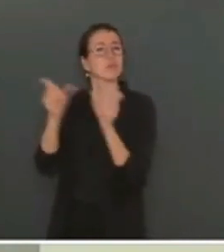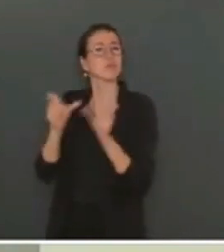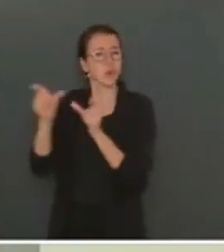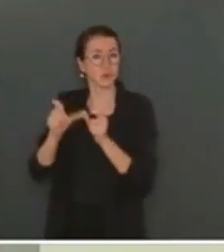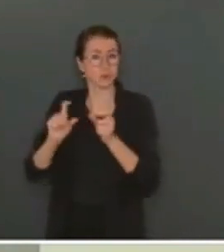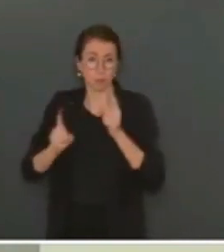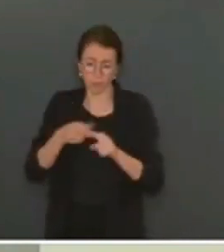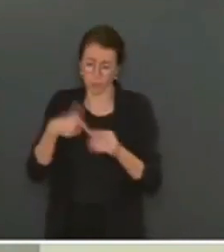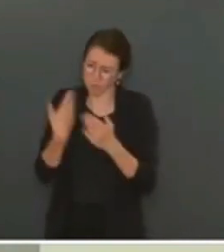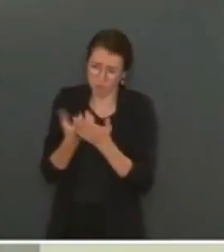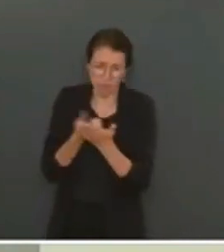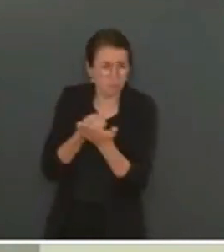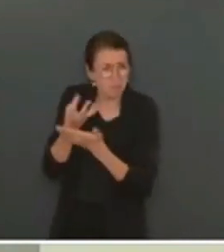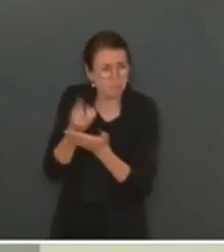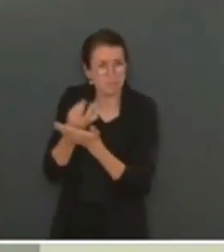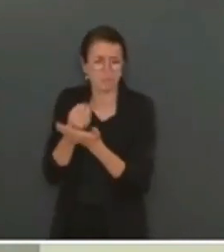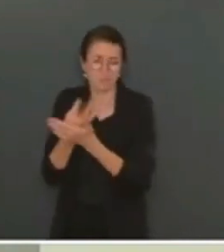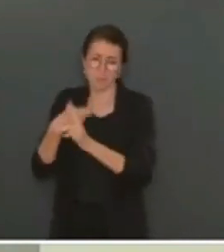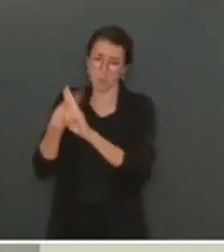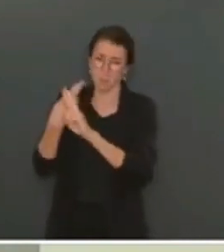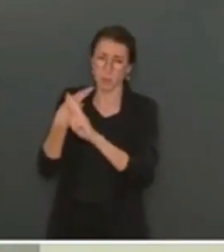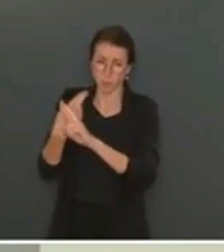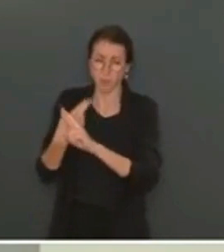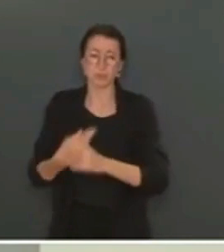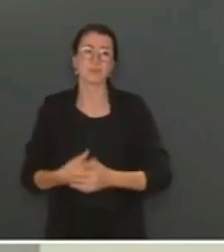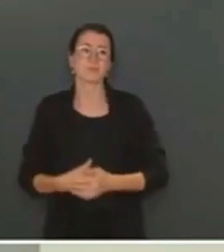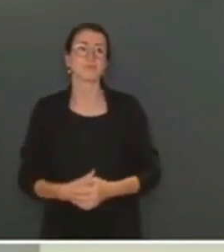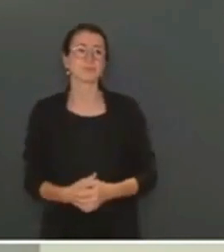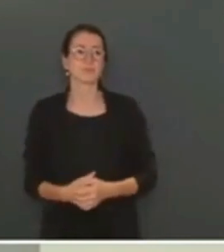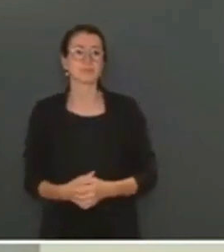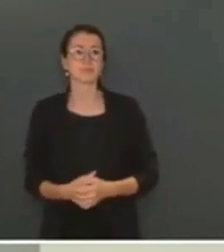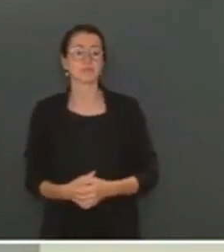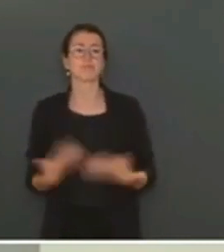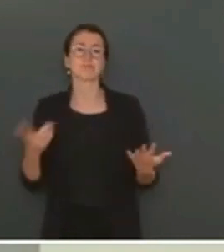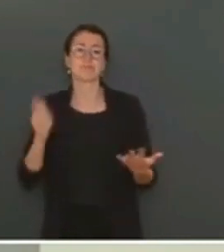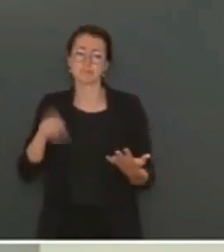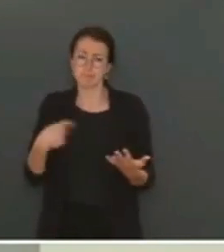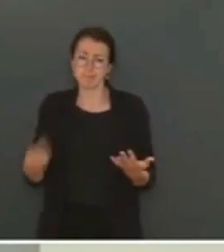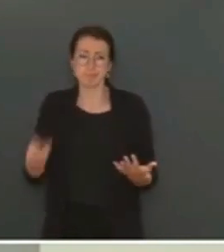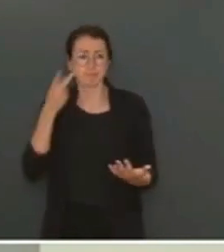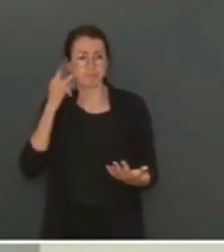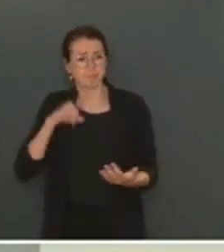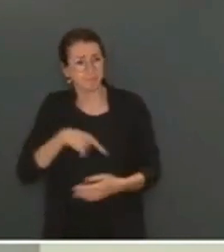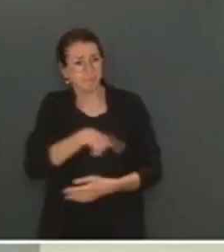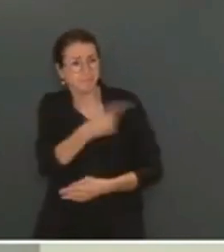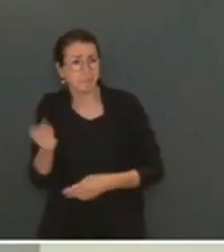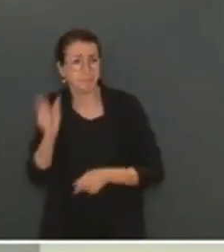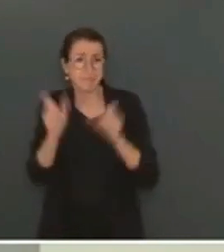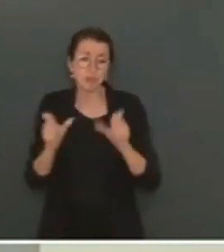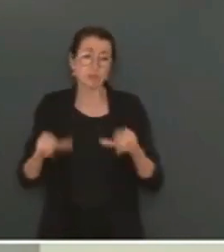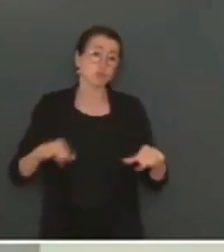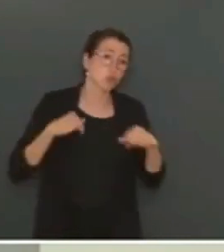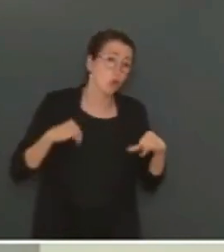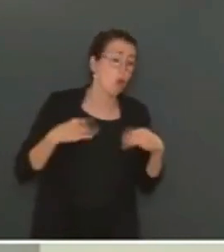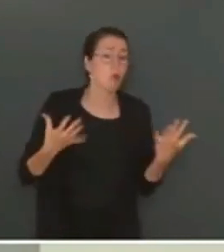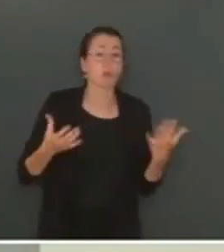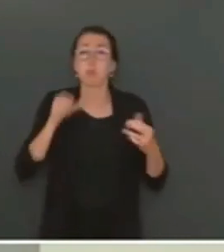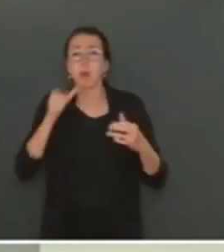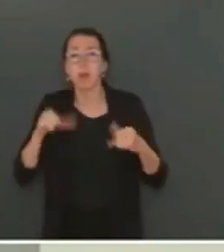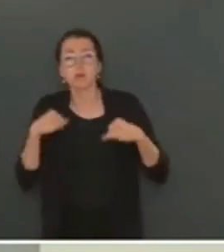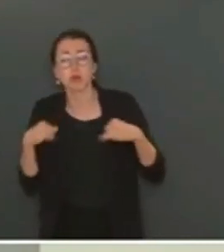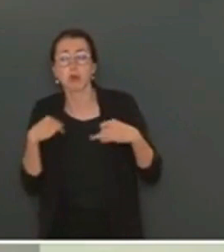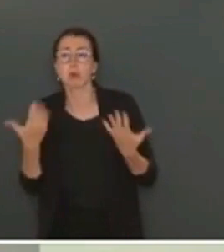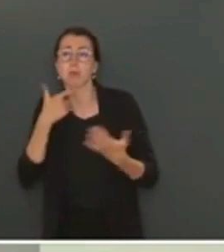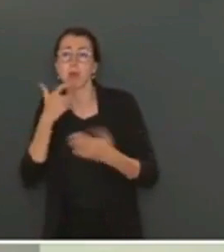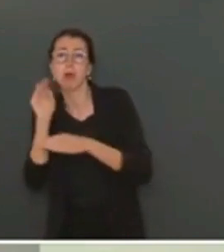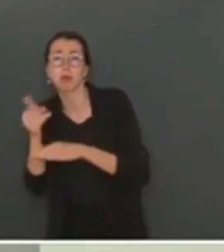Nous entendons l'appel des citoyens, des jeunes, des moins jeunes qui se lassent de devoir renier sur une